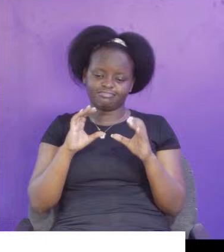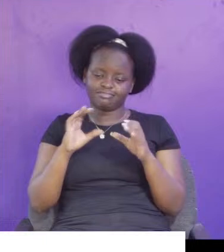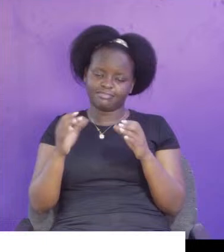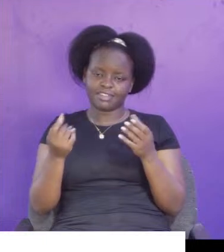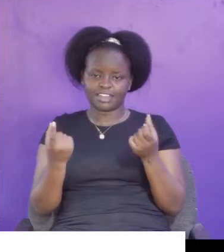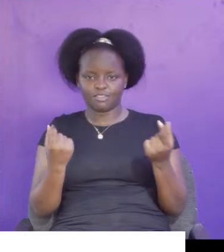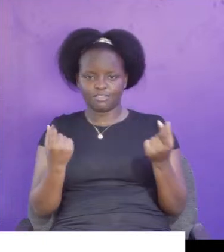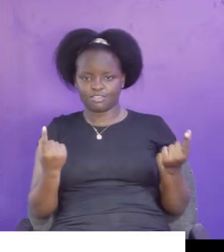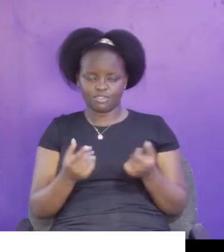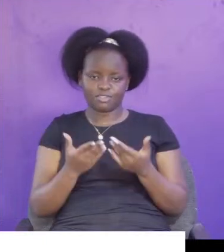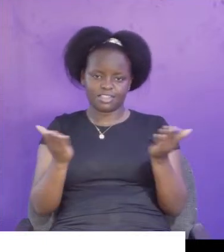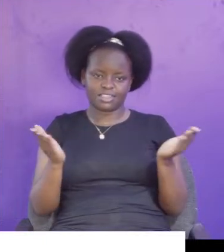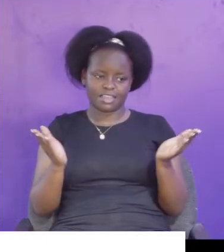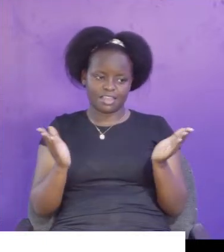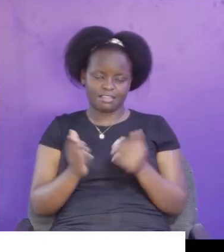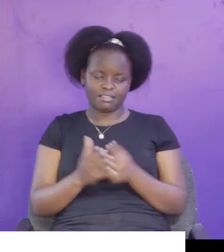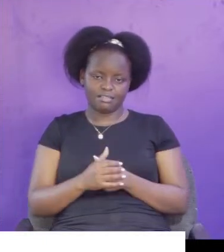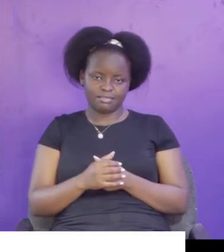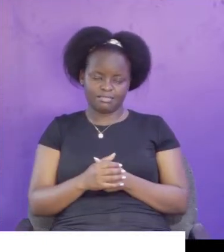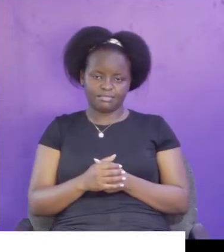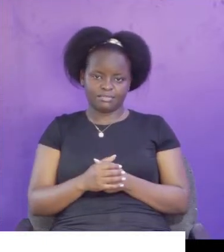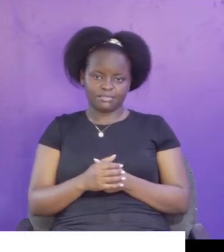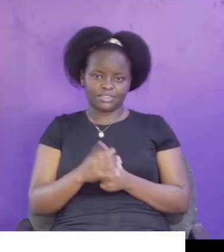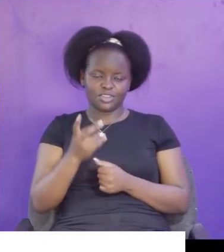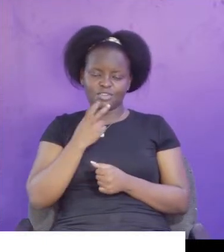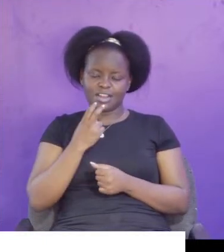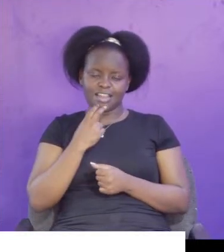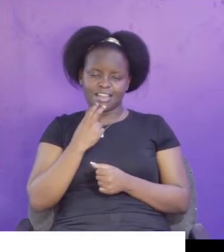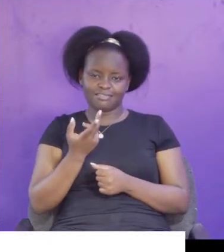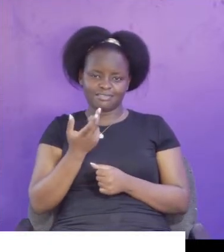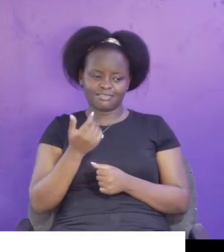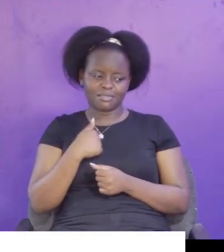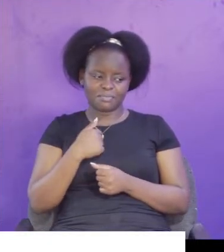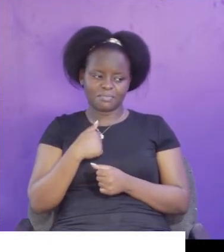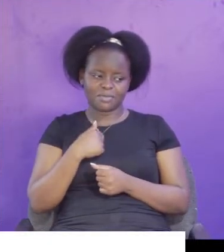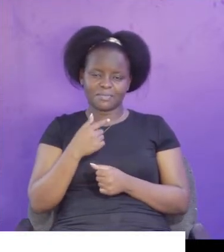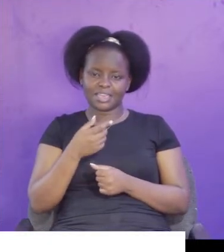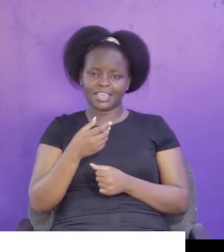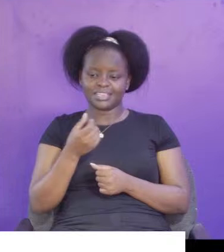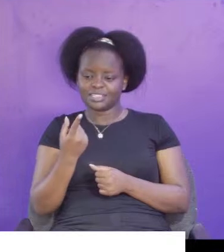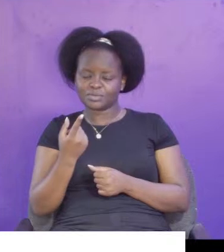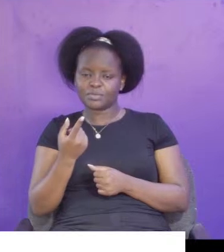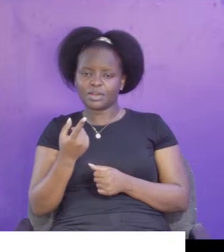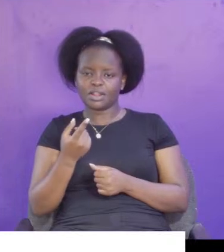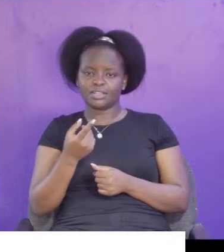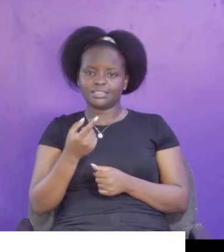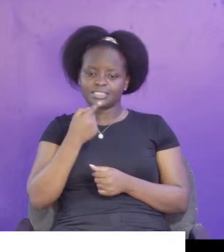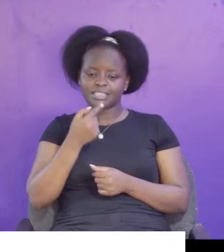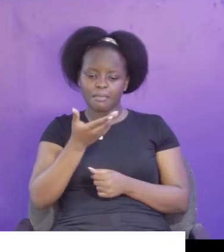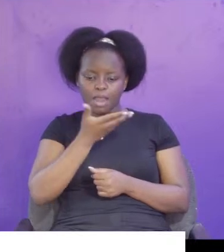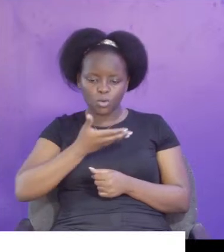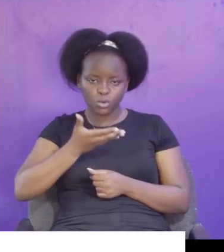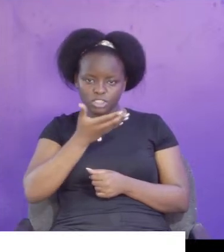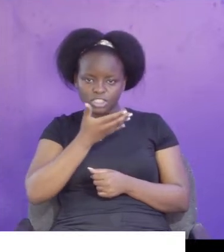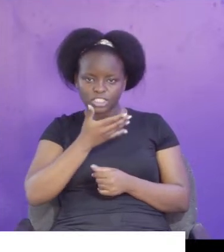Kwani mnacheka? Mimi kitu kidogo nasema uji na chai.